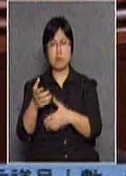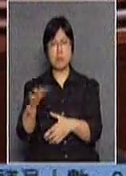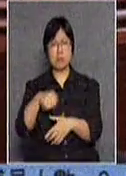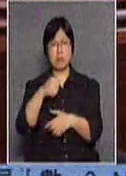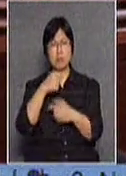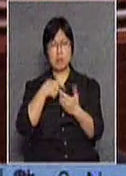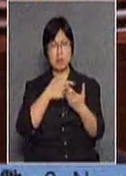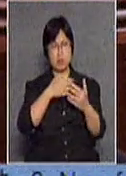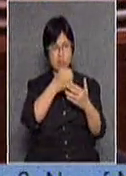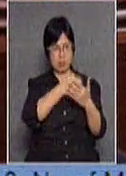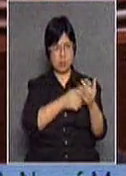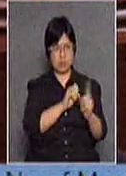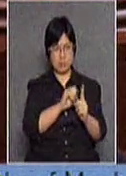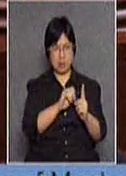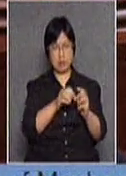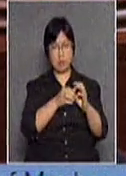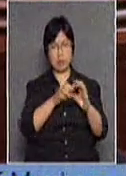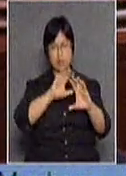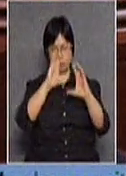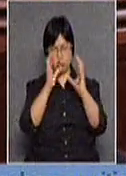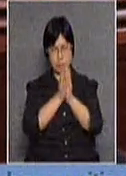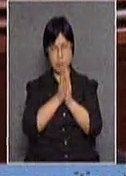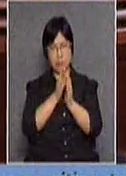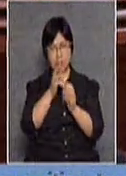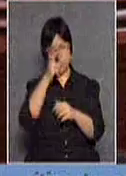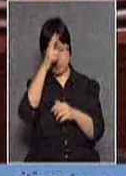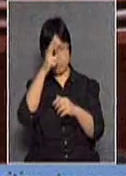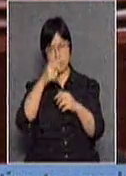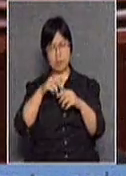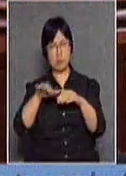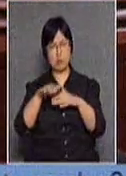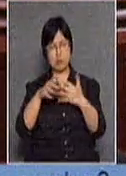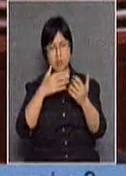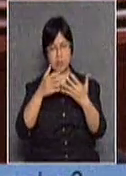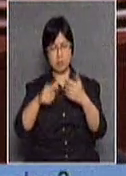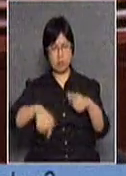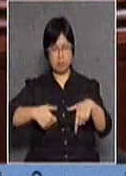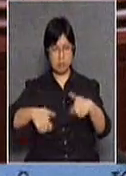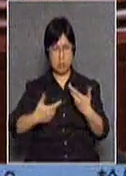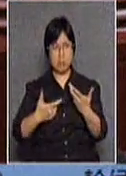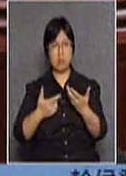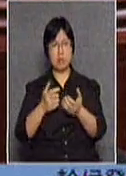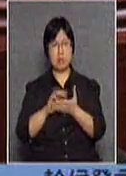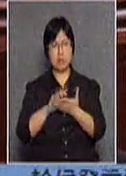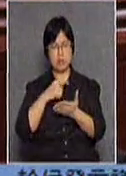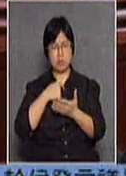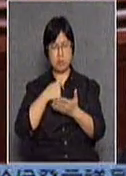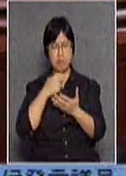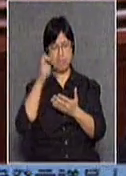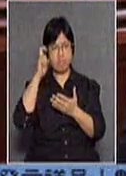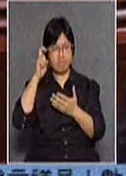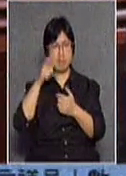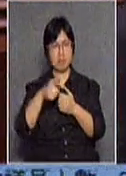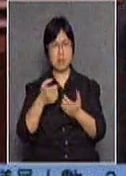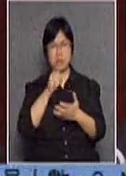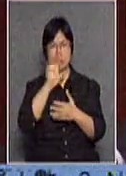總目100，因為牽涉到整個處和他所有的運作和開支呢，可能我們這裡需要做一個拿捏。本人謹此陳辭，簡